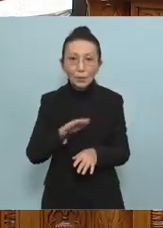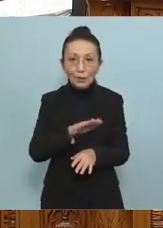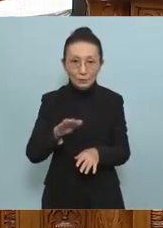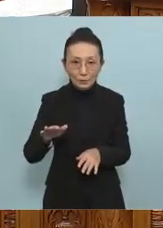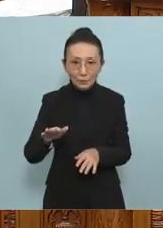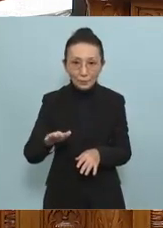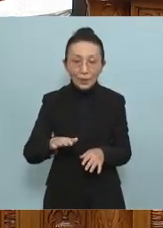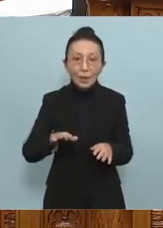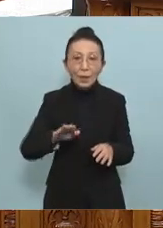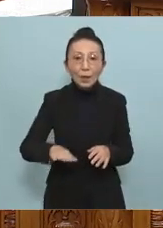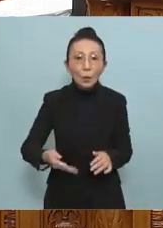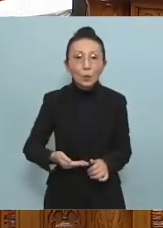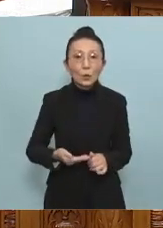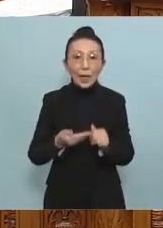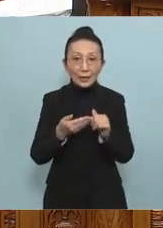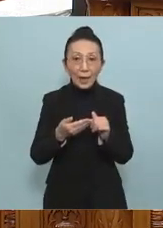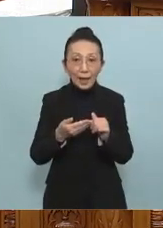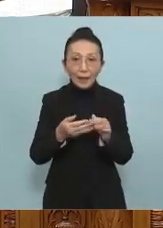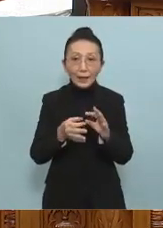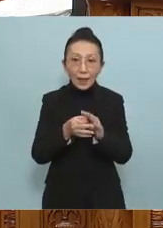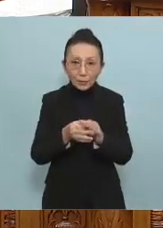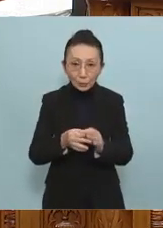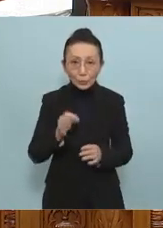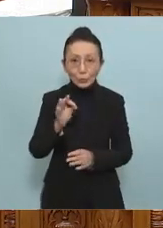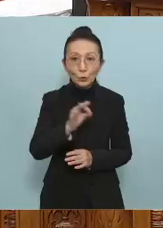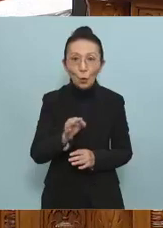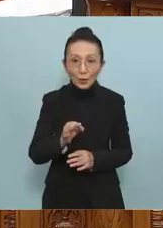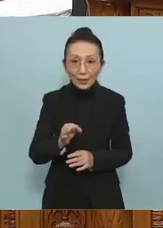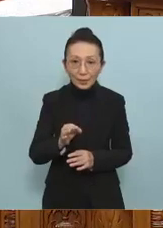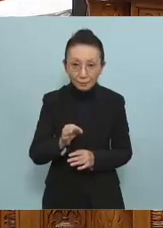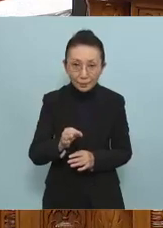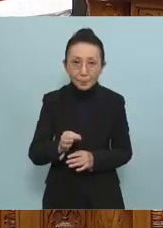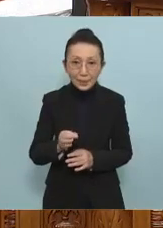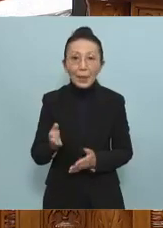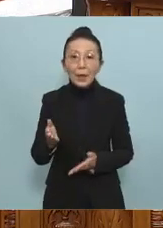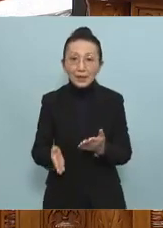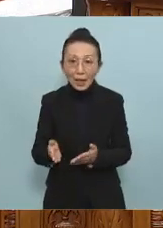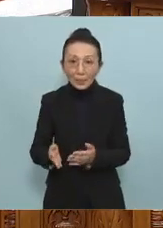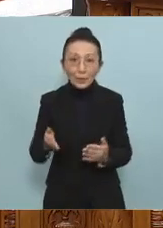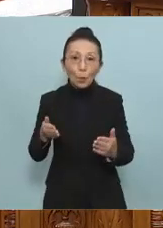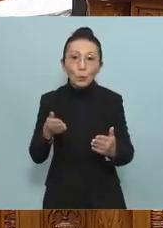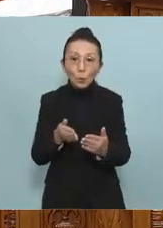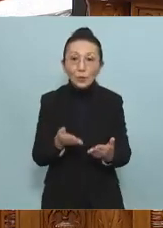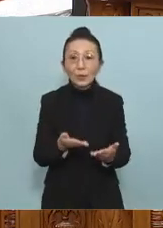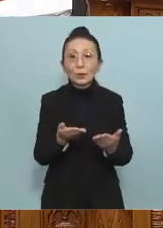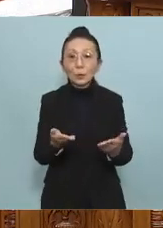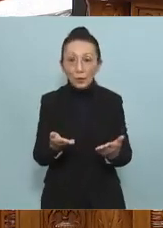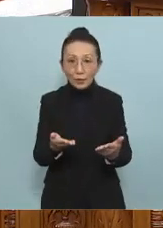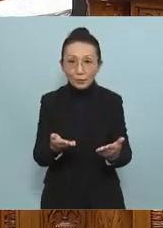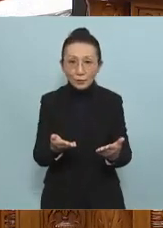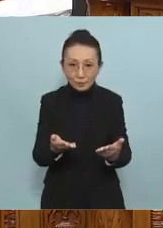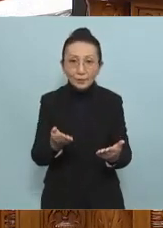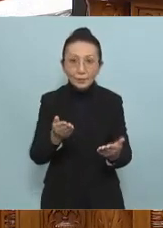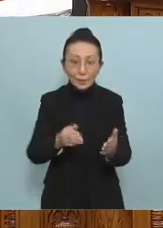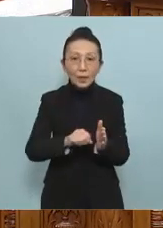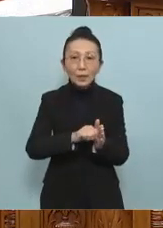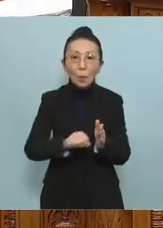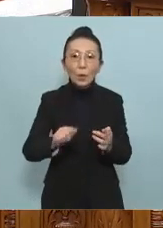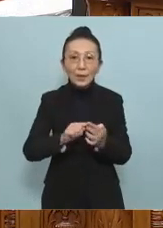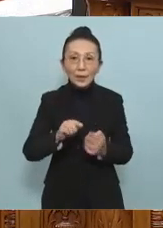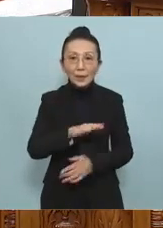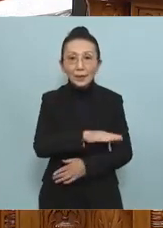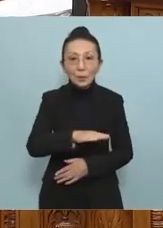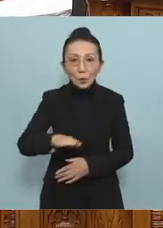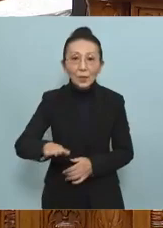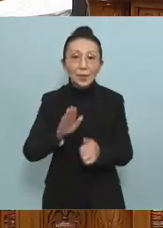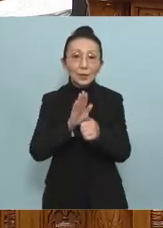にかかる商品やサービスを直接お届けすることで、より直接的に、そして効果的に子どもたちを支援